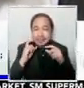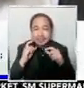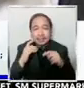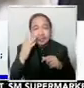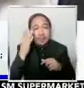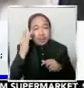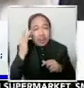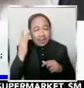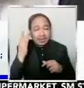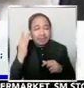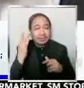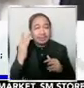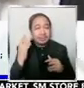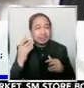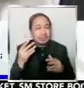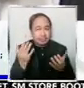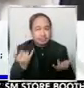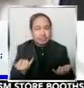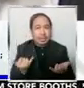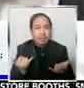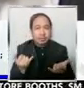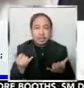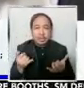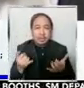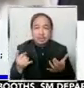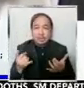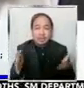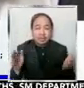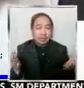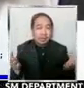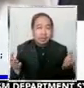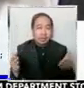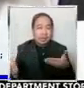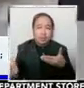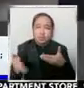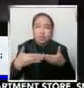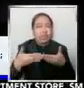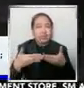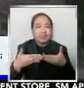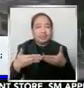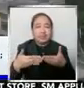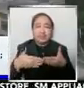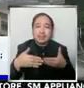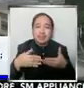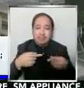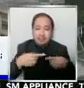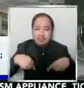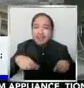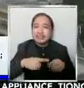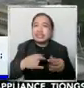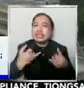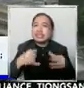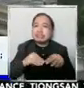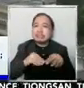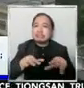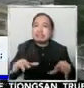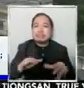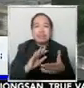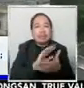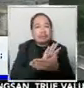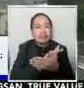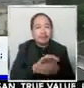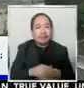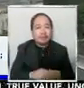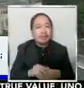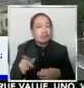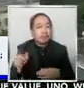it, sa close places pa rin ang virus. Ayon sa mga eksperto, hindi raw malayong mangyari